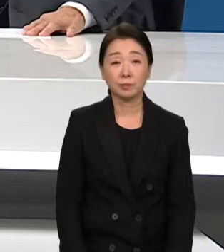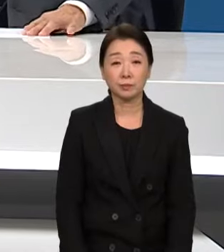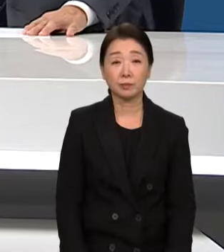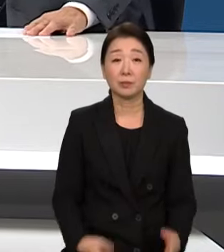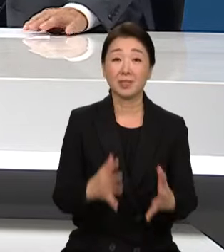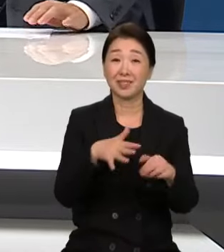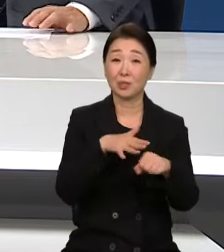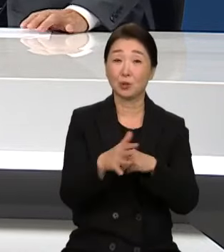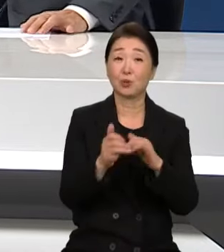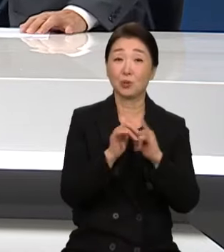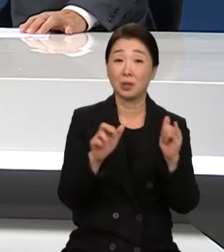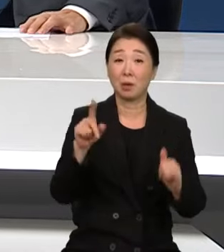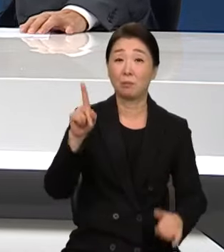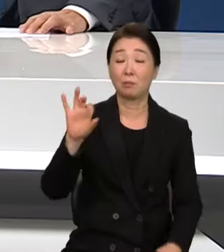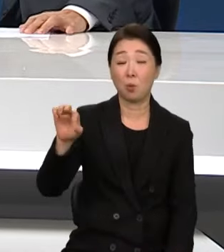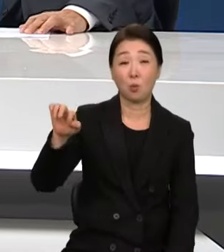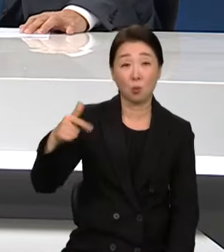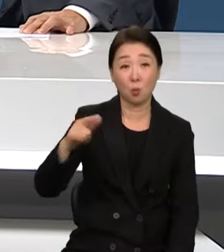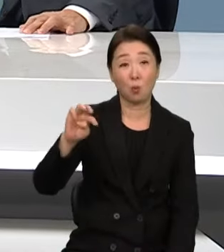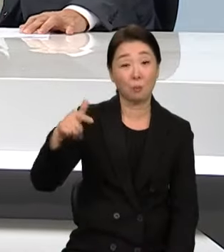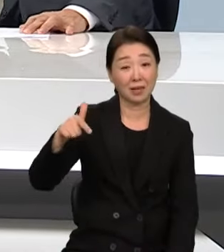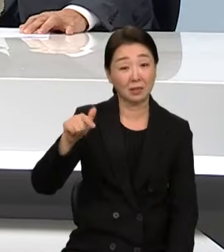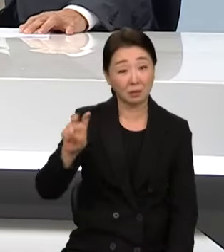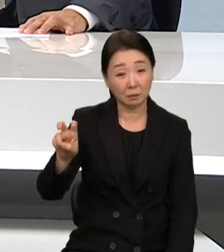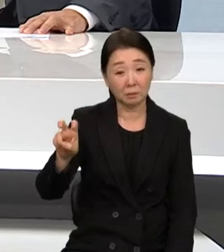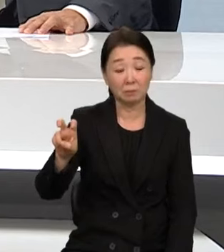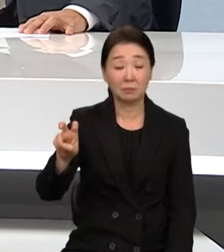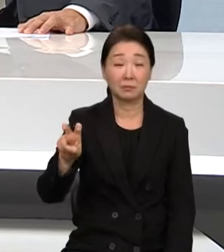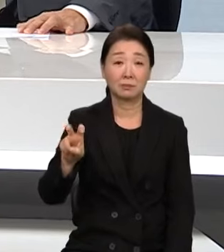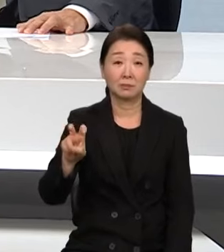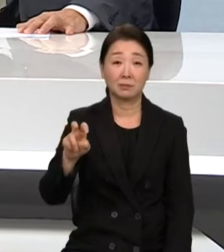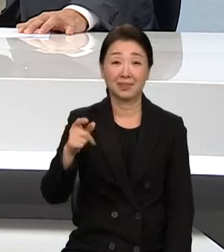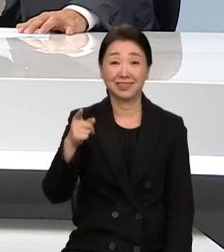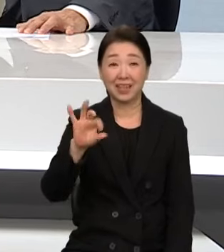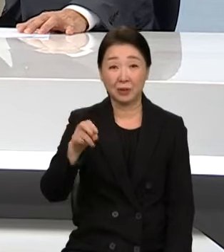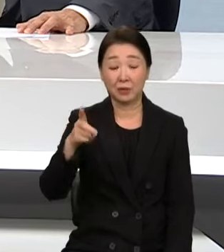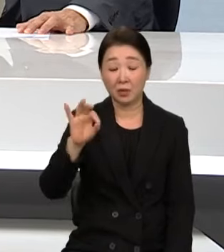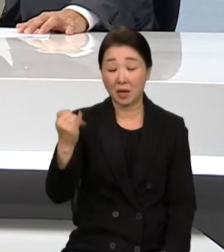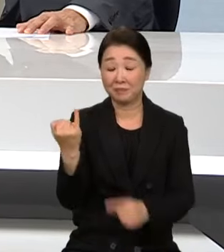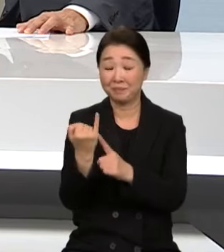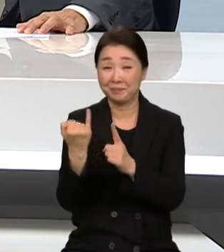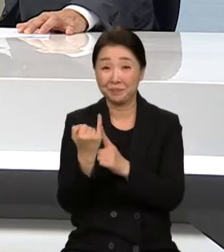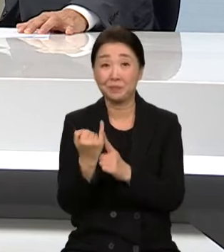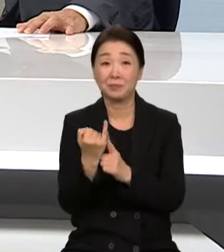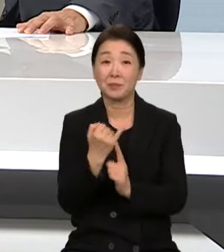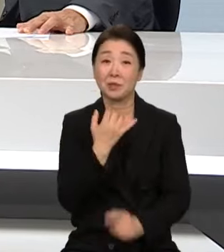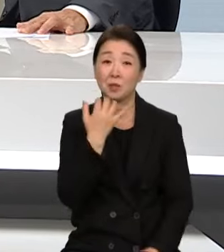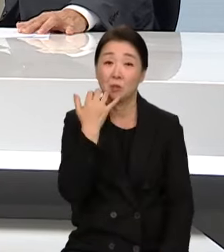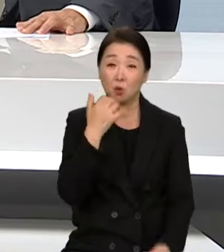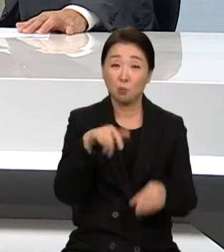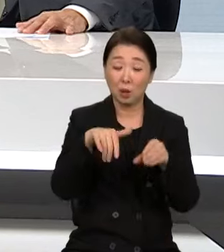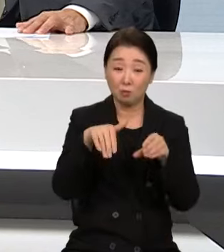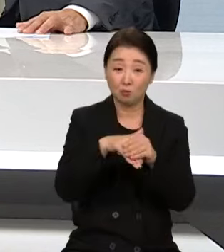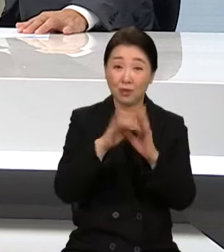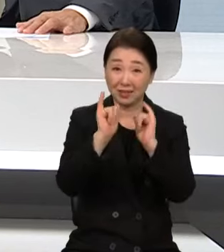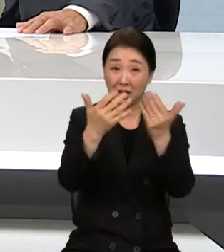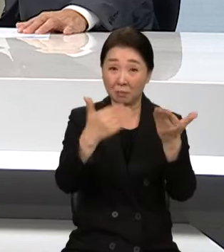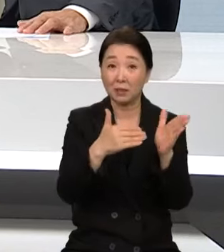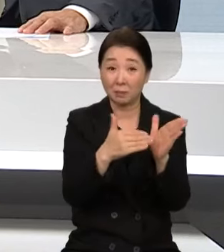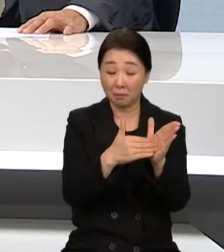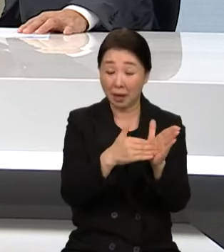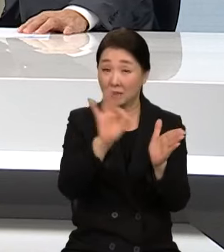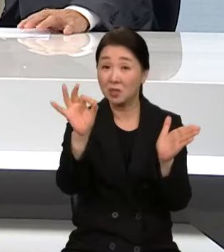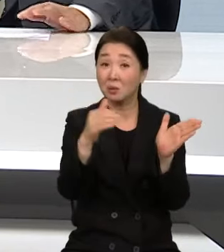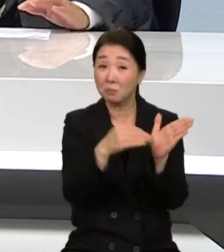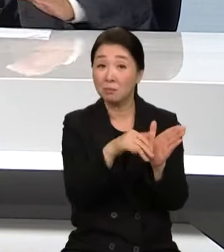채식주의자의 몽고반점 한강 작가의 노벨 문학상 수상 작품들이죠 세계적으로 인정받 작품들인데 최근이